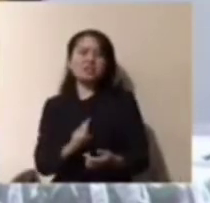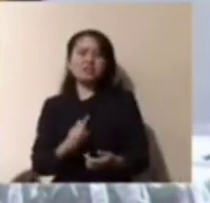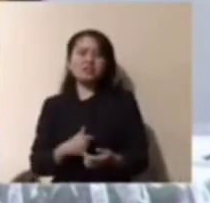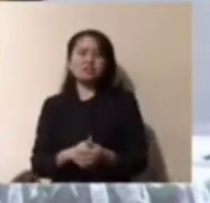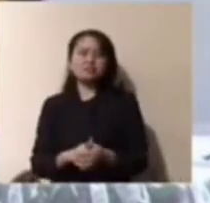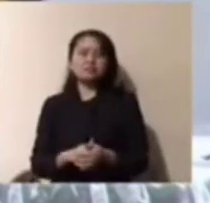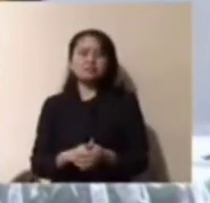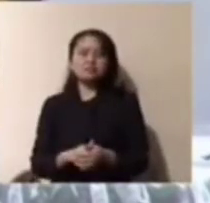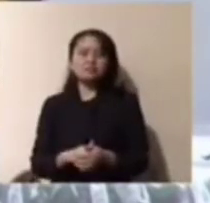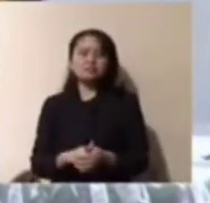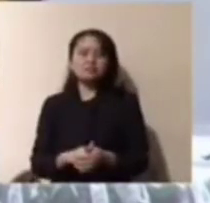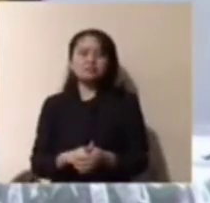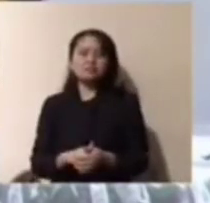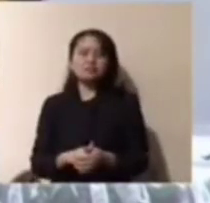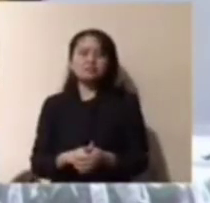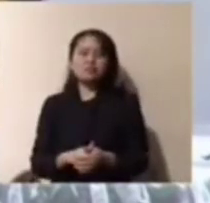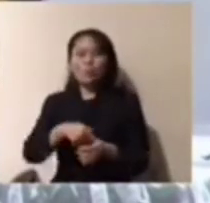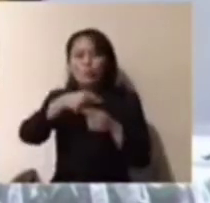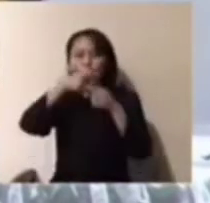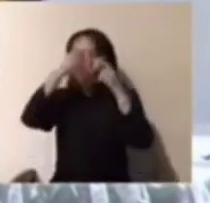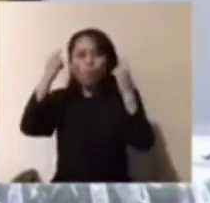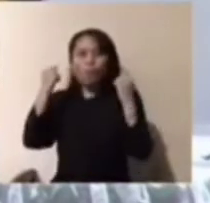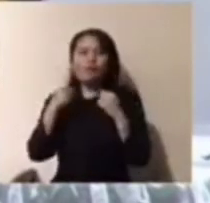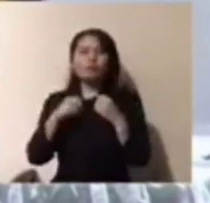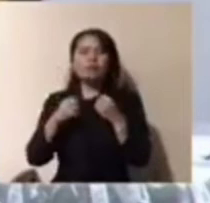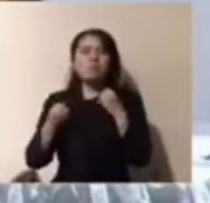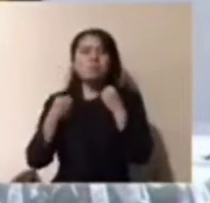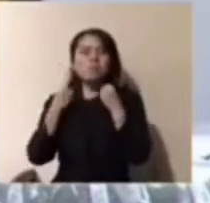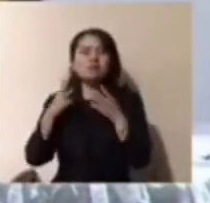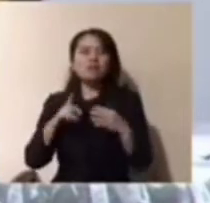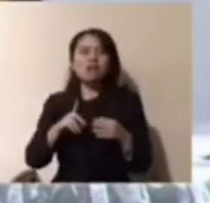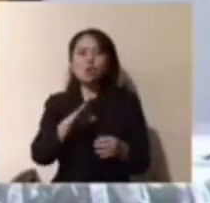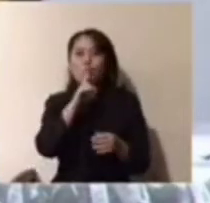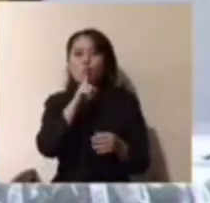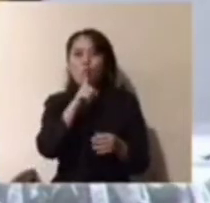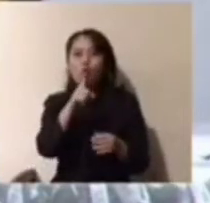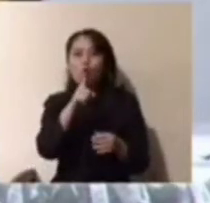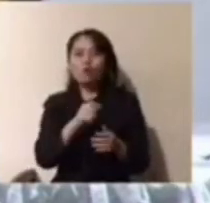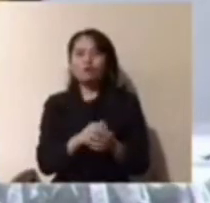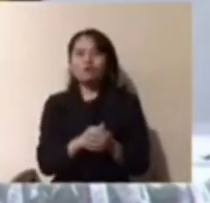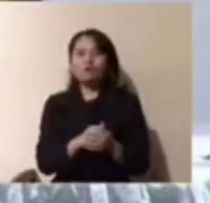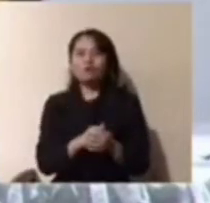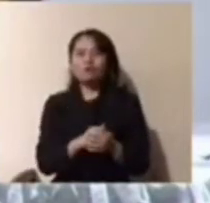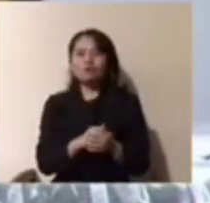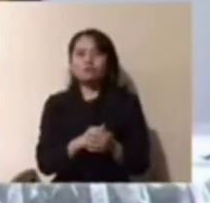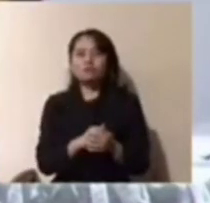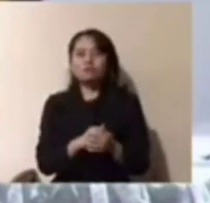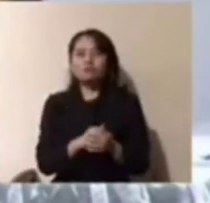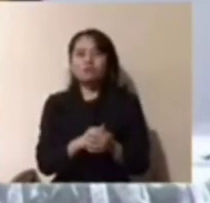kita. Yaitu wajah-wajah yang memancarkan kebohongan,